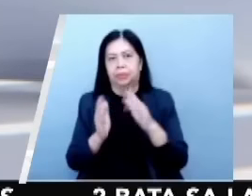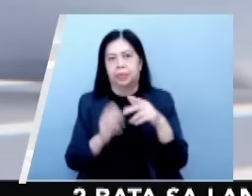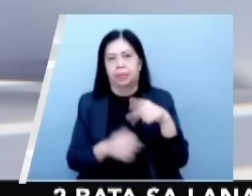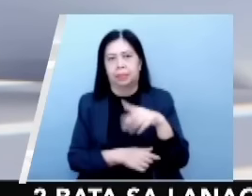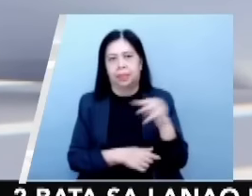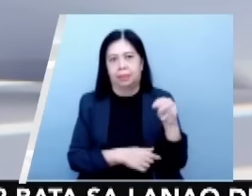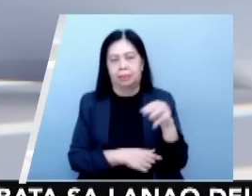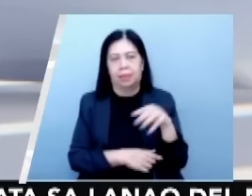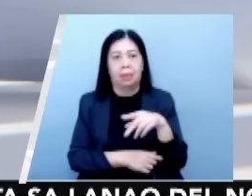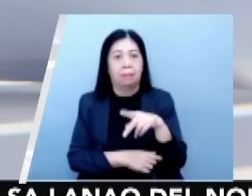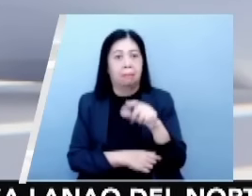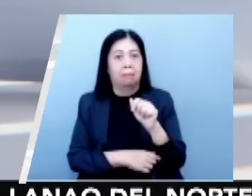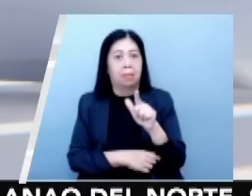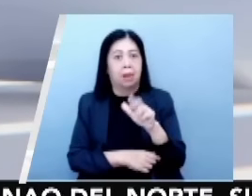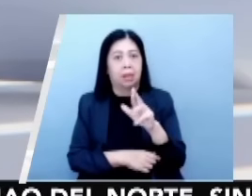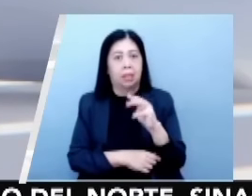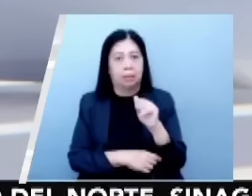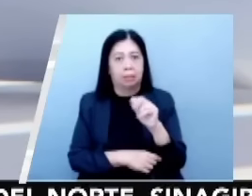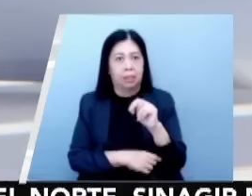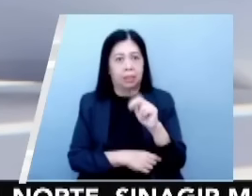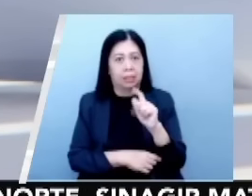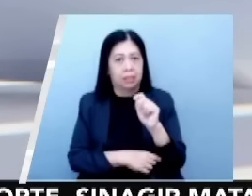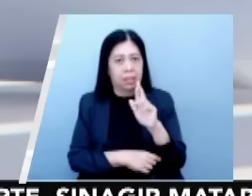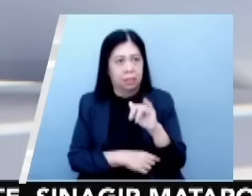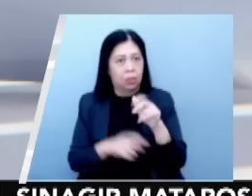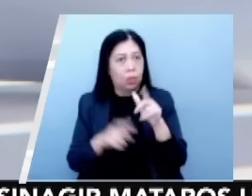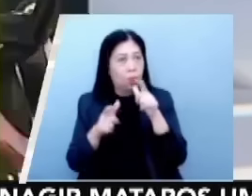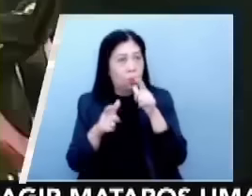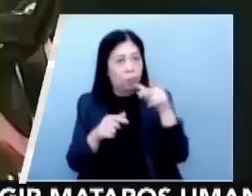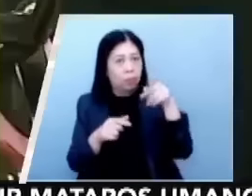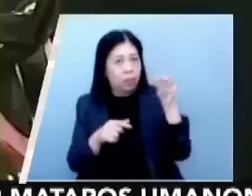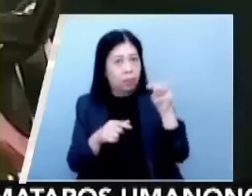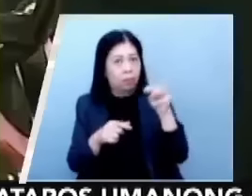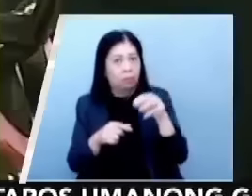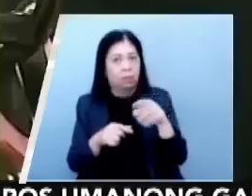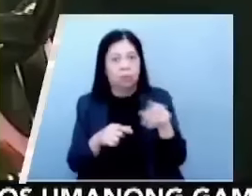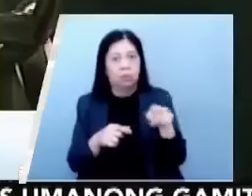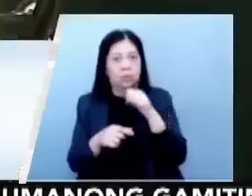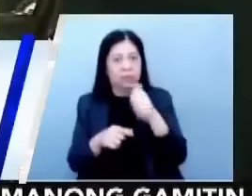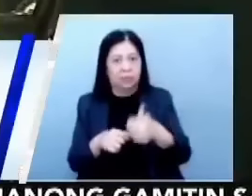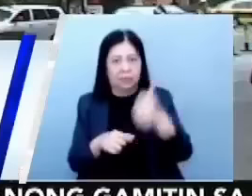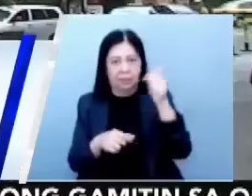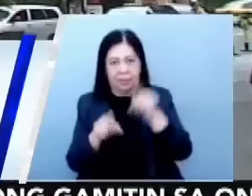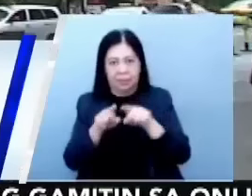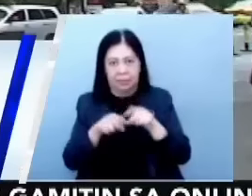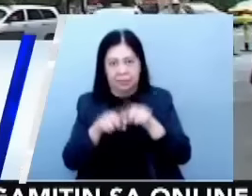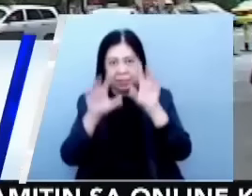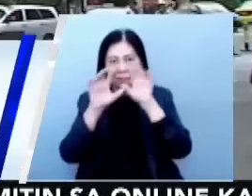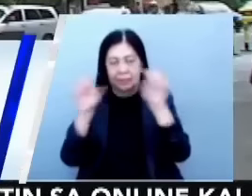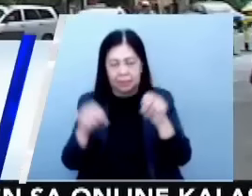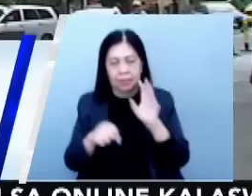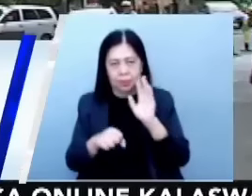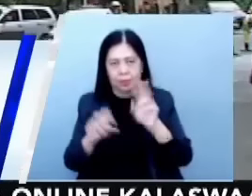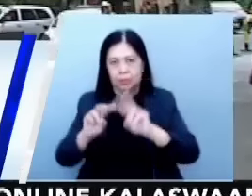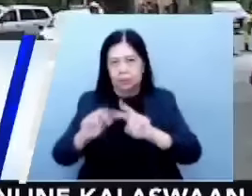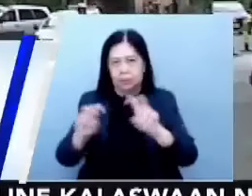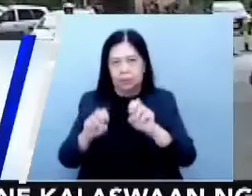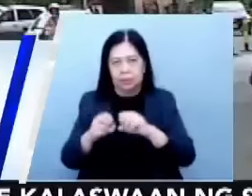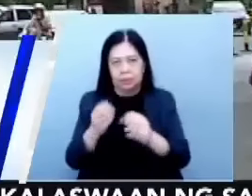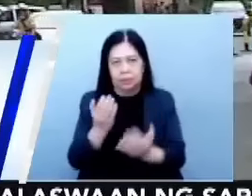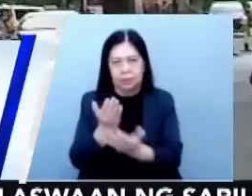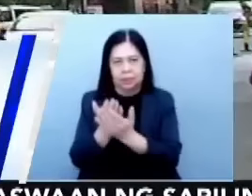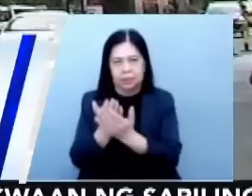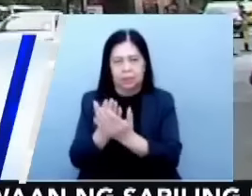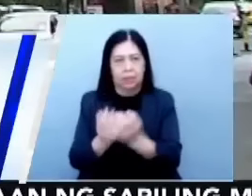gusto mag-prime minister? Yung hindi mananalo bilang Pangulo. Iimbestigahan daw ng senadora ang isiningit umanong 12 billion pesos